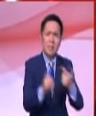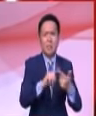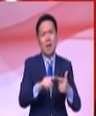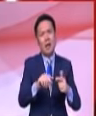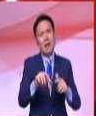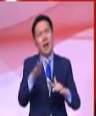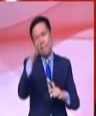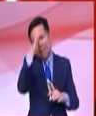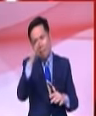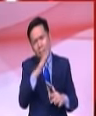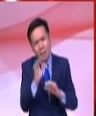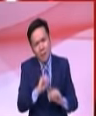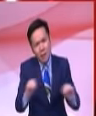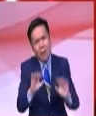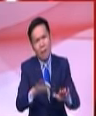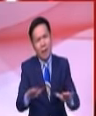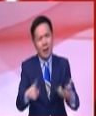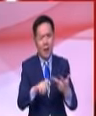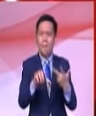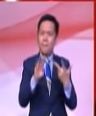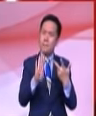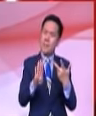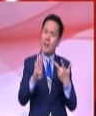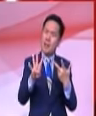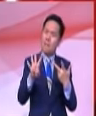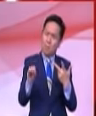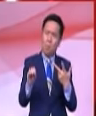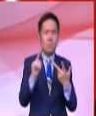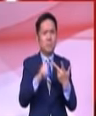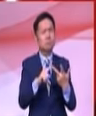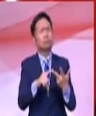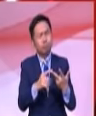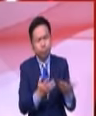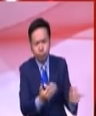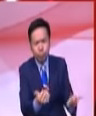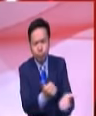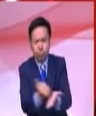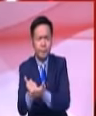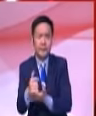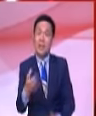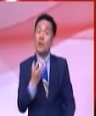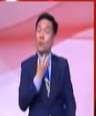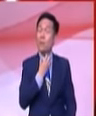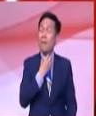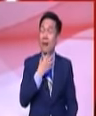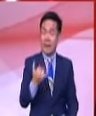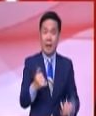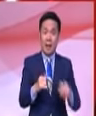berpendapatan rendah B40 dibantu. Meringankan beban mereka, Kerajaan Perak memperuntukkan